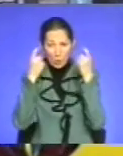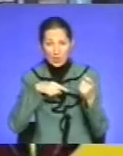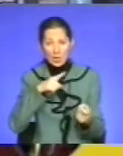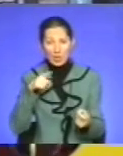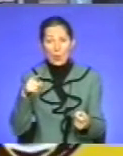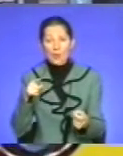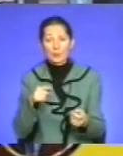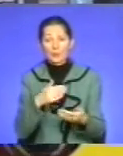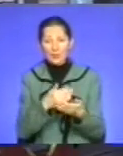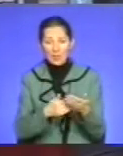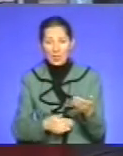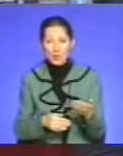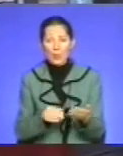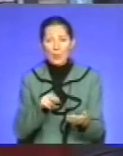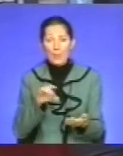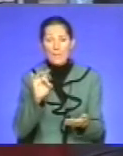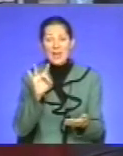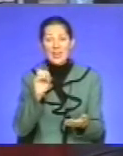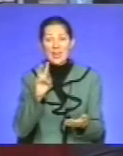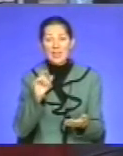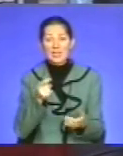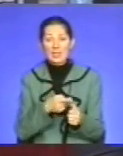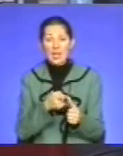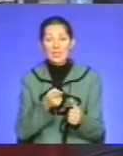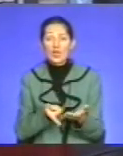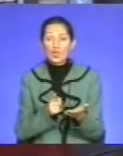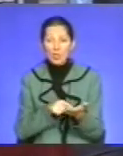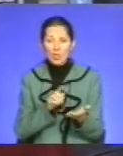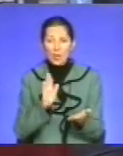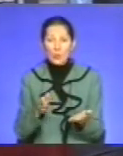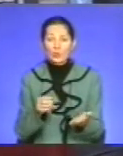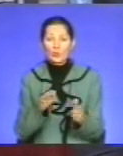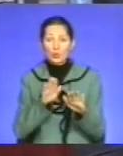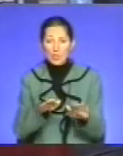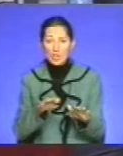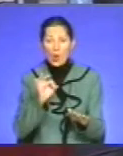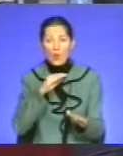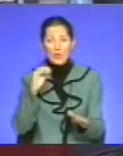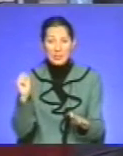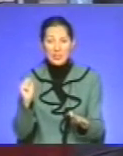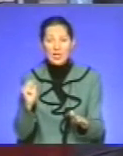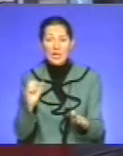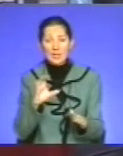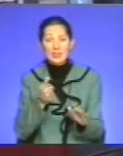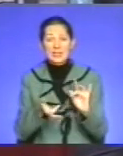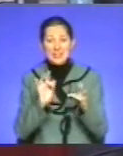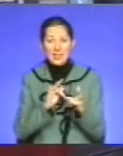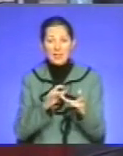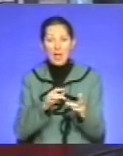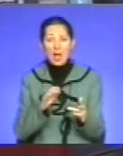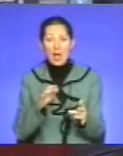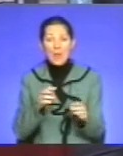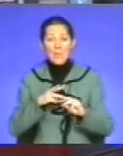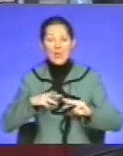тексту переказу, його назва та сторінка будуть розміщені на офіційних веб-сайтах Міністерства освіти і науки,